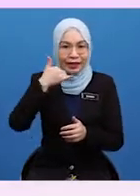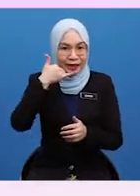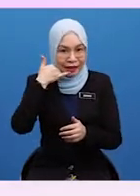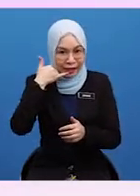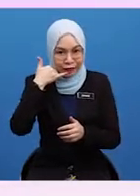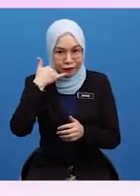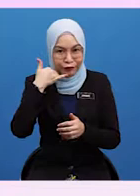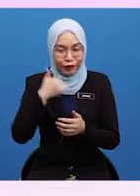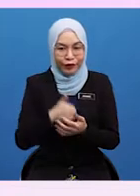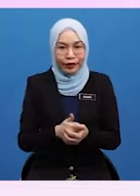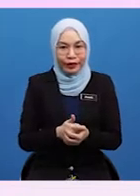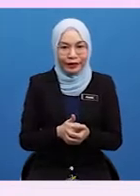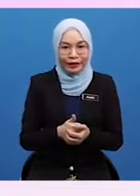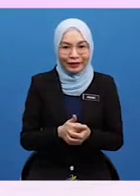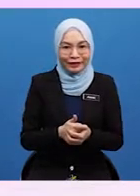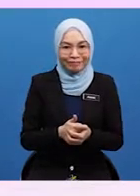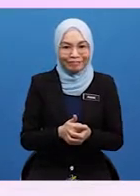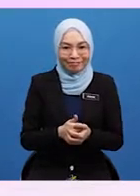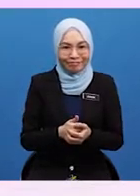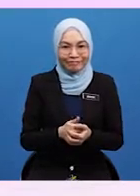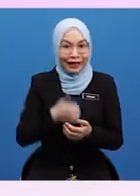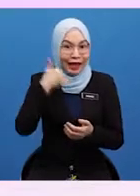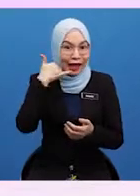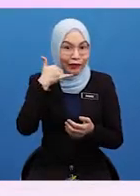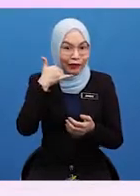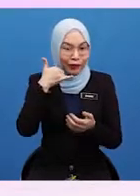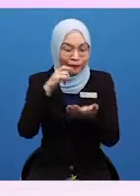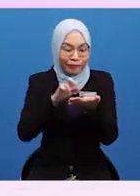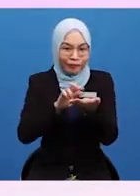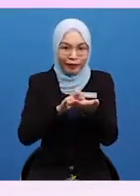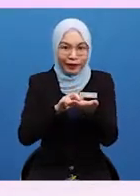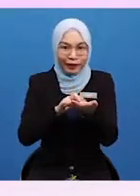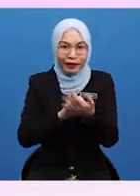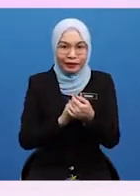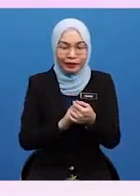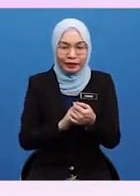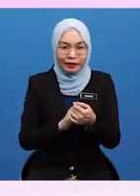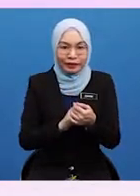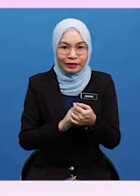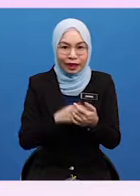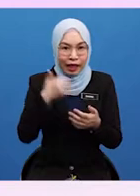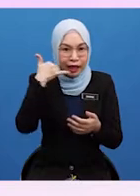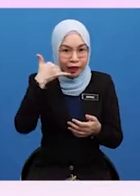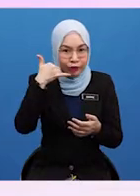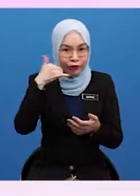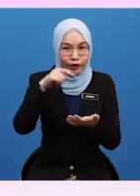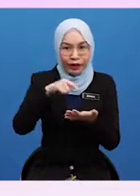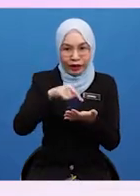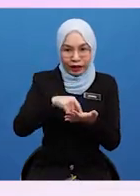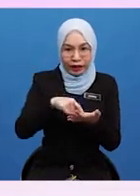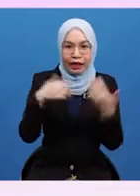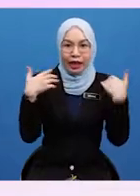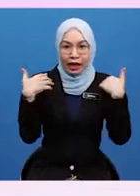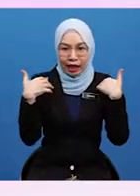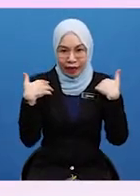atau nama panggilan lainnya handphone telepon bisa ini merangkumi perisian